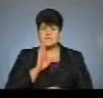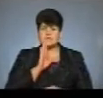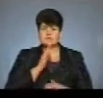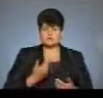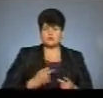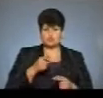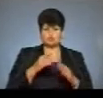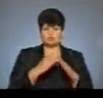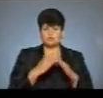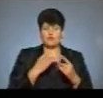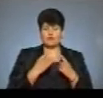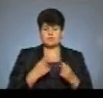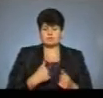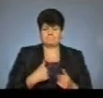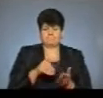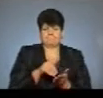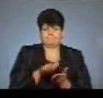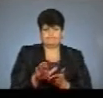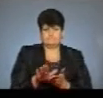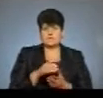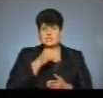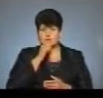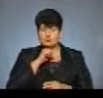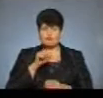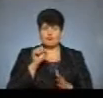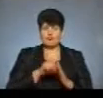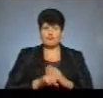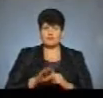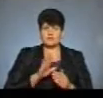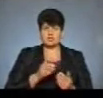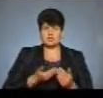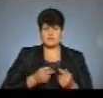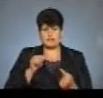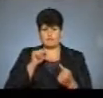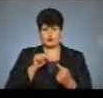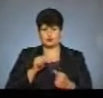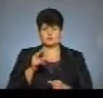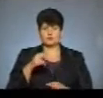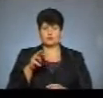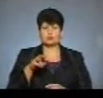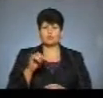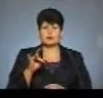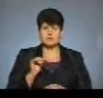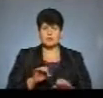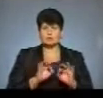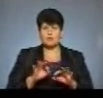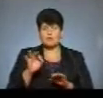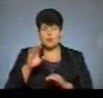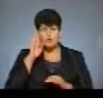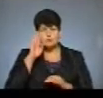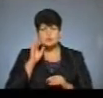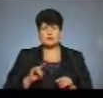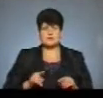цьому будинку, говорити з нами відмовилися. Дідусь вбитої, який живе навпроти, Дмитро Муринка, розповів про хлопця, якого